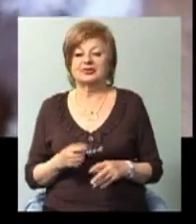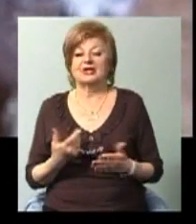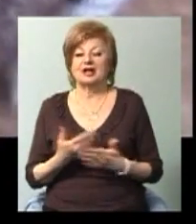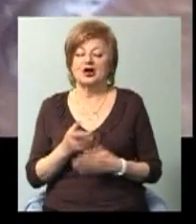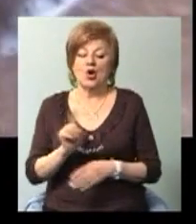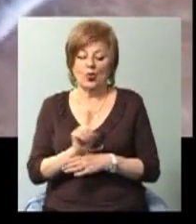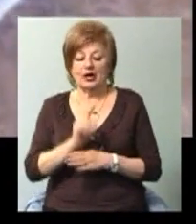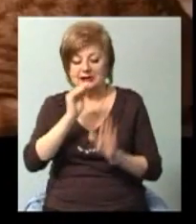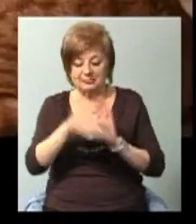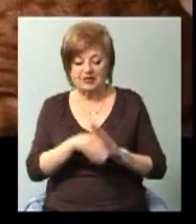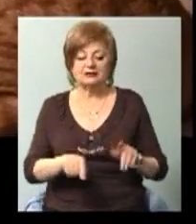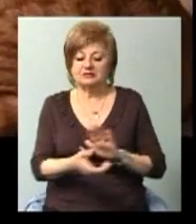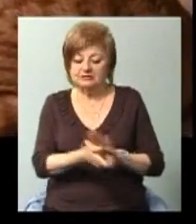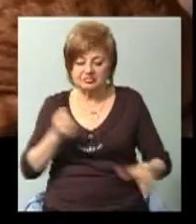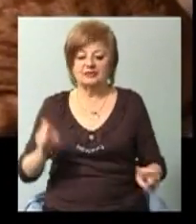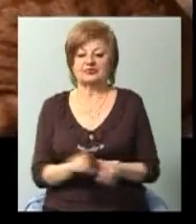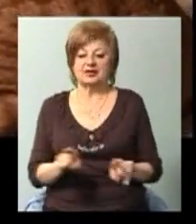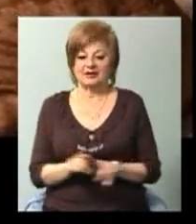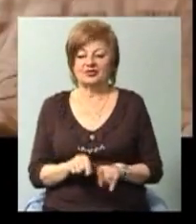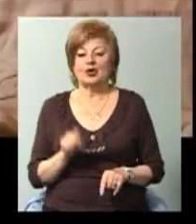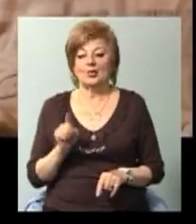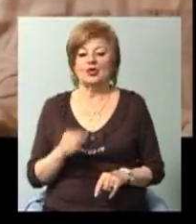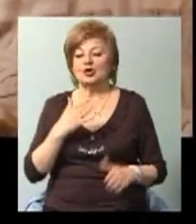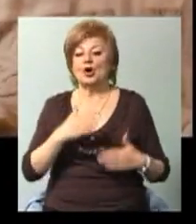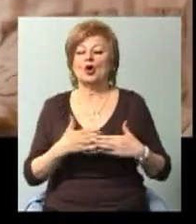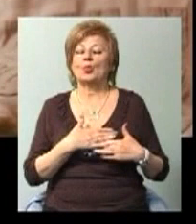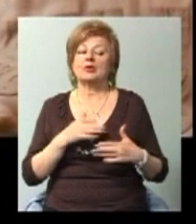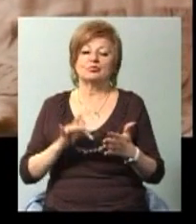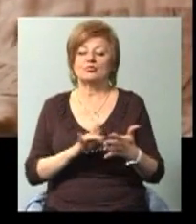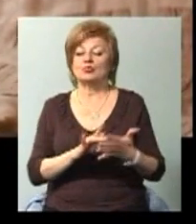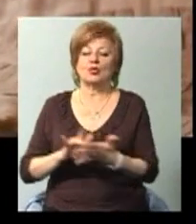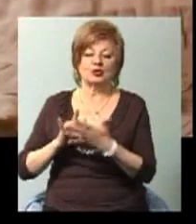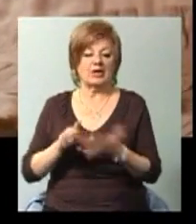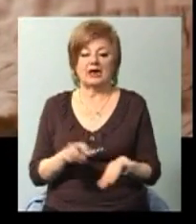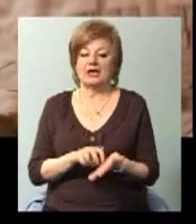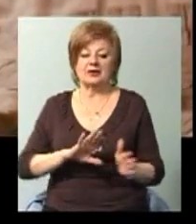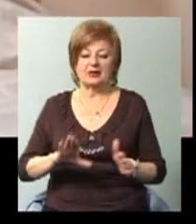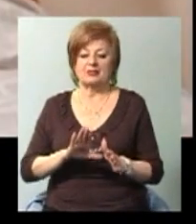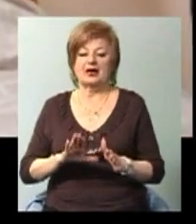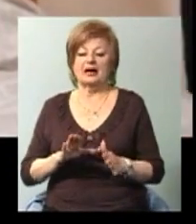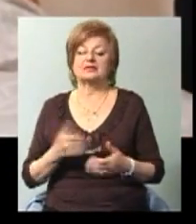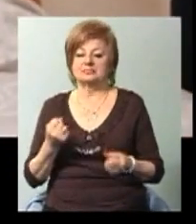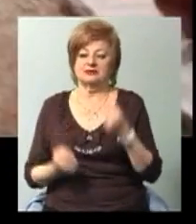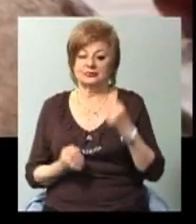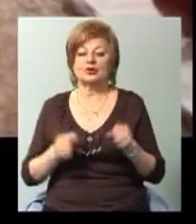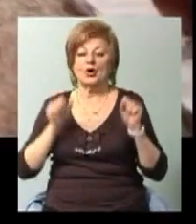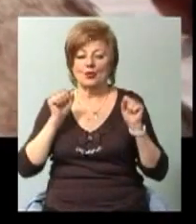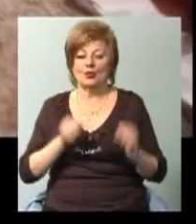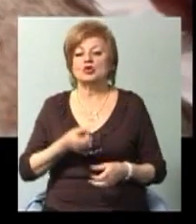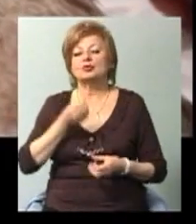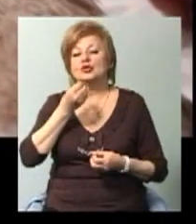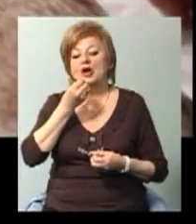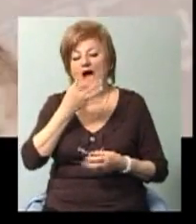олівець захований в ящик. А ще такі тваринки люблять подорожувати і зовсім не бояться переїздів, тому можуть стати